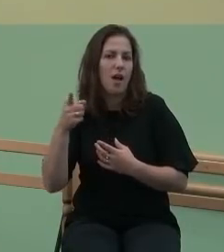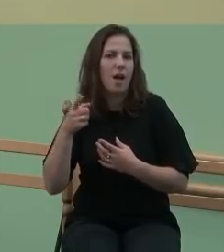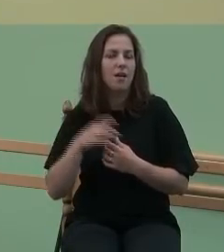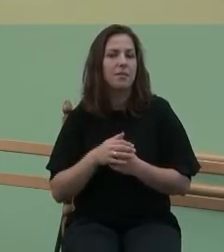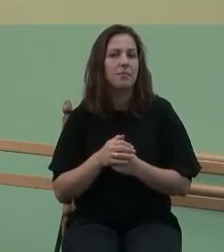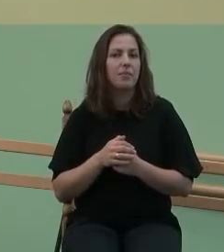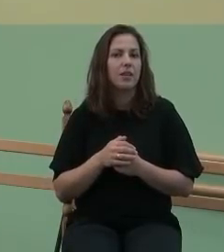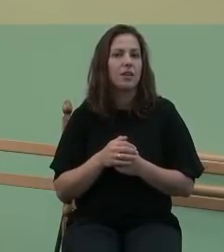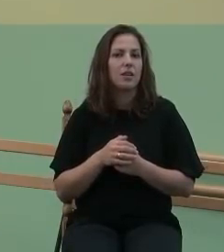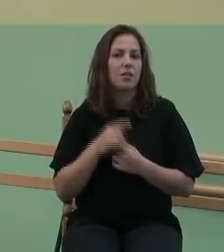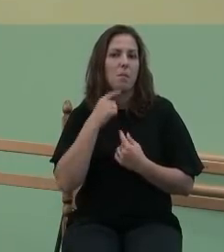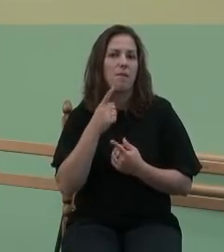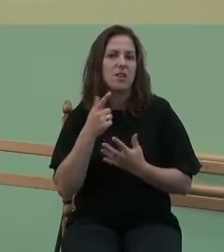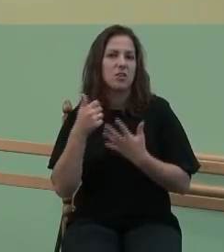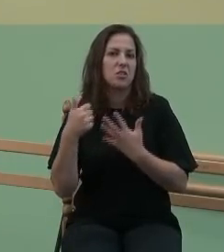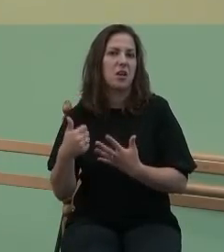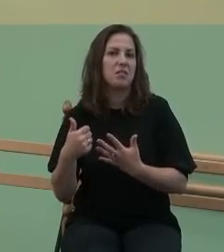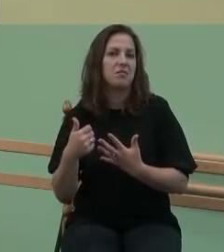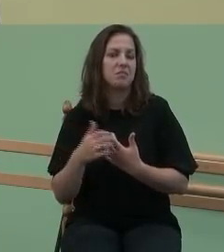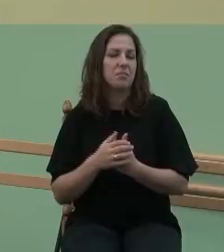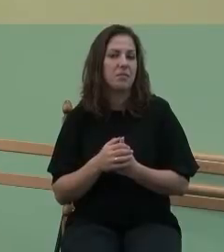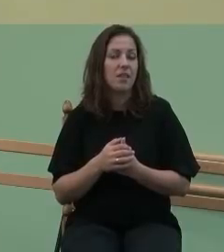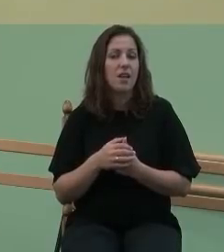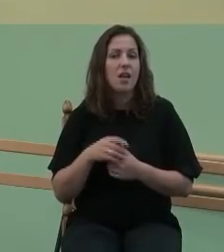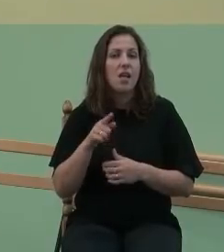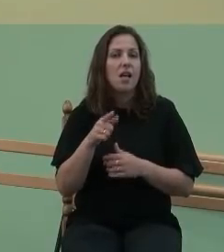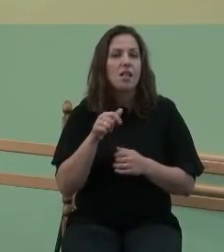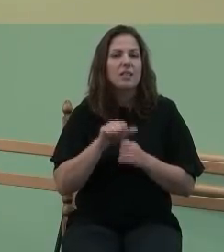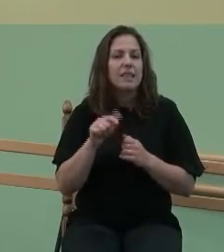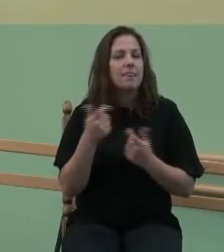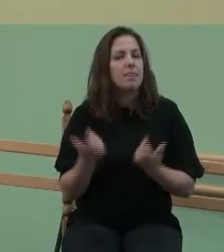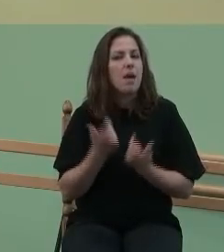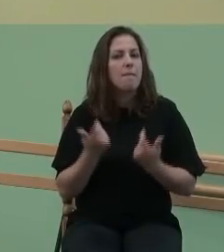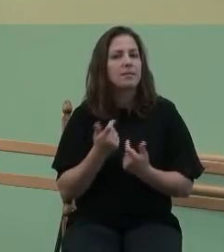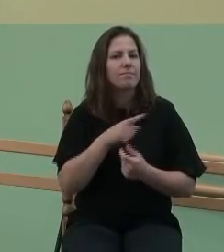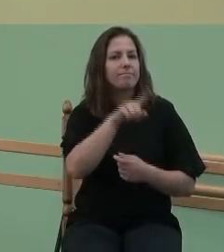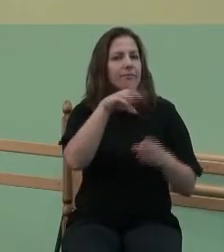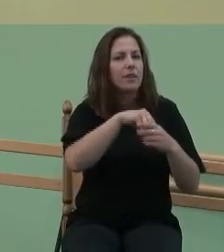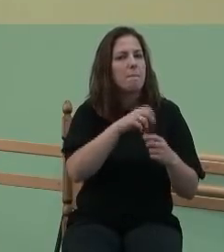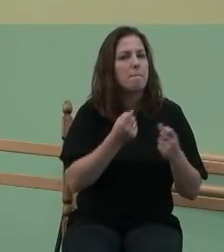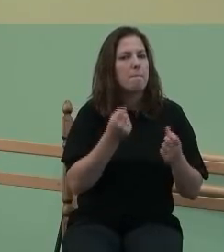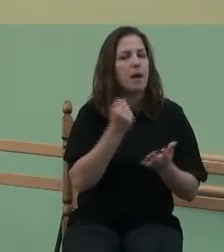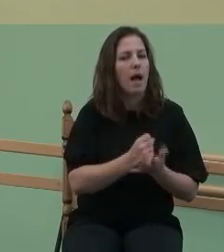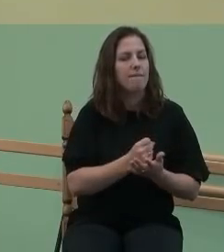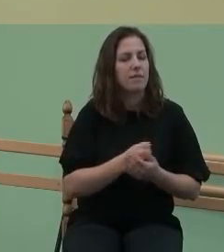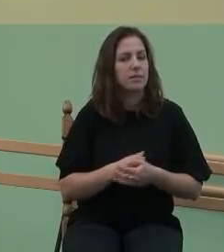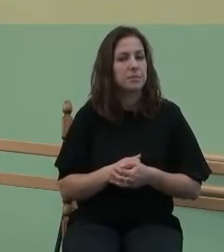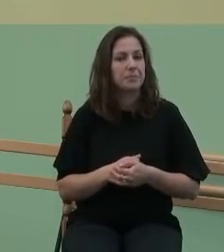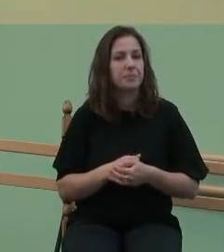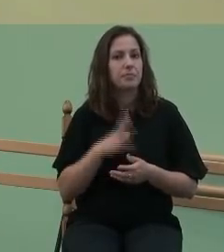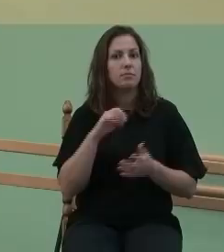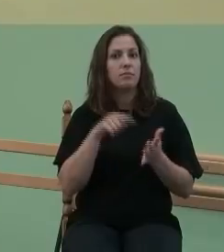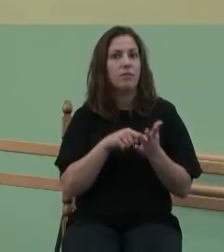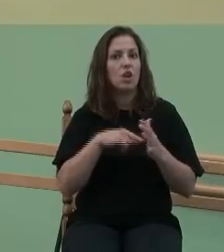zyskiem, no to wtedy powie, że to jest inna liczba. To jest niebezpieczeństwo, które czyha na prawników, proszę Państwa. Bo